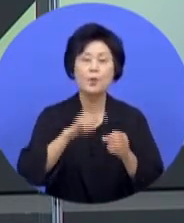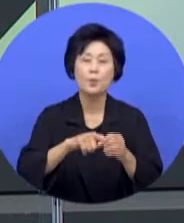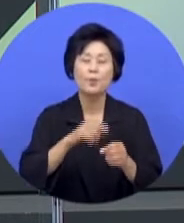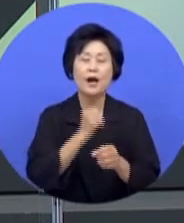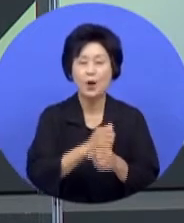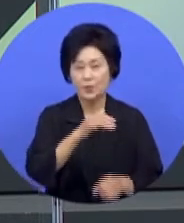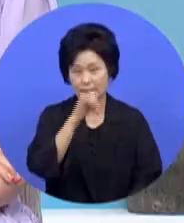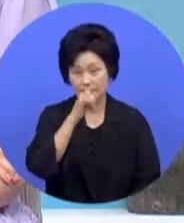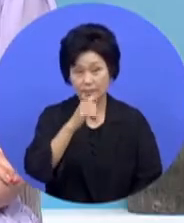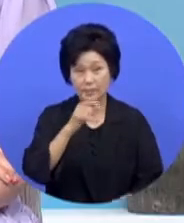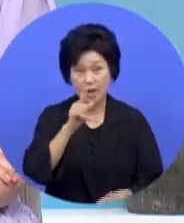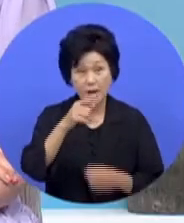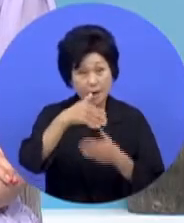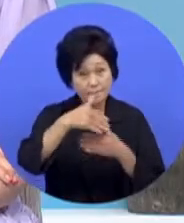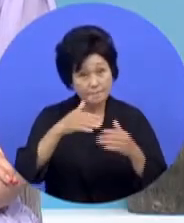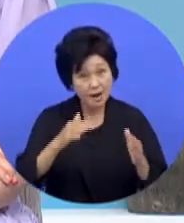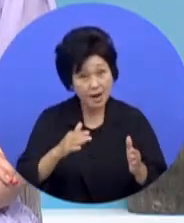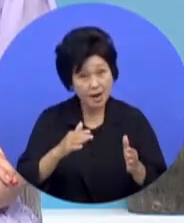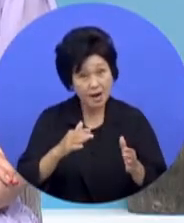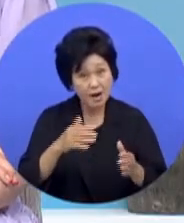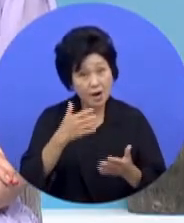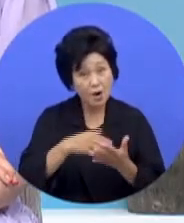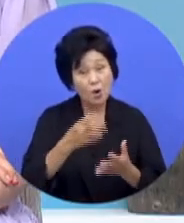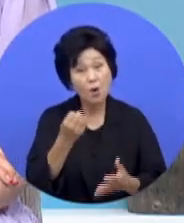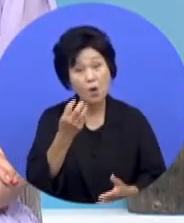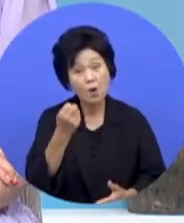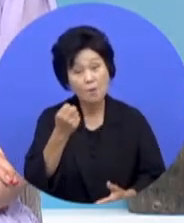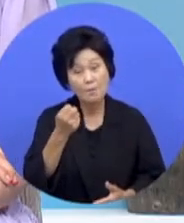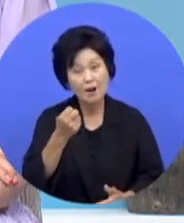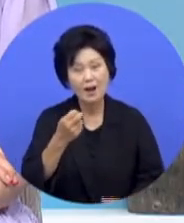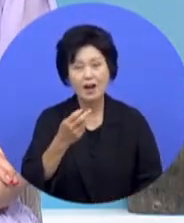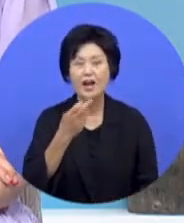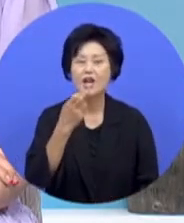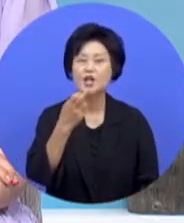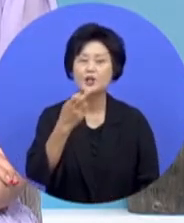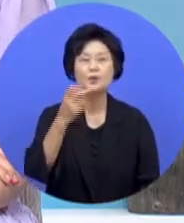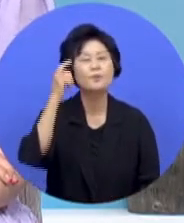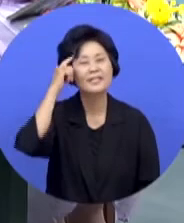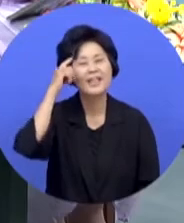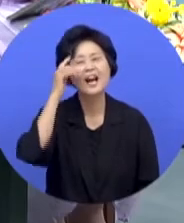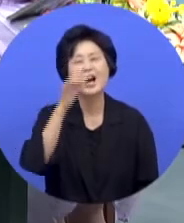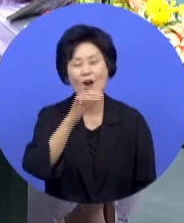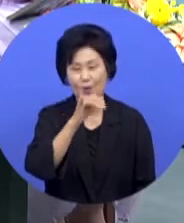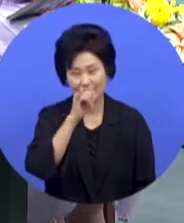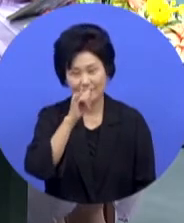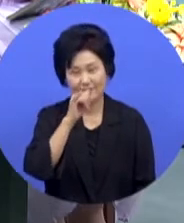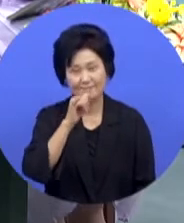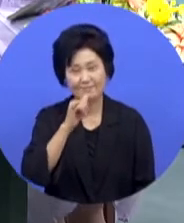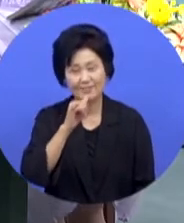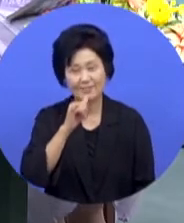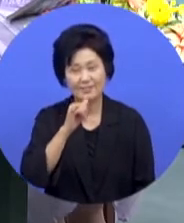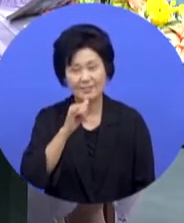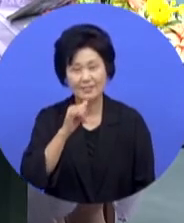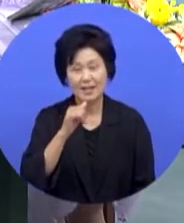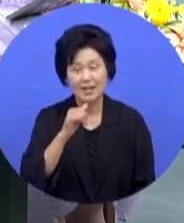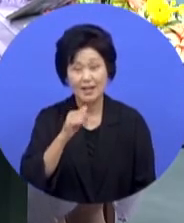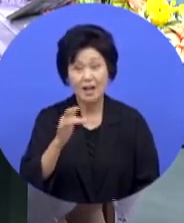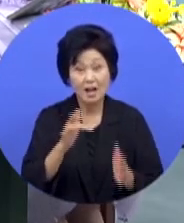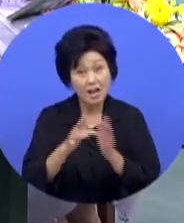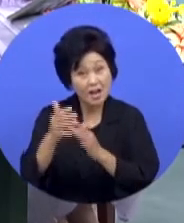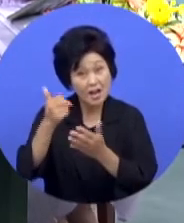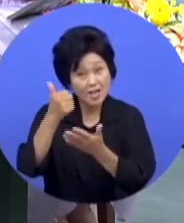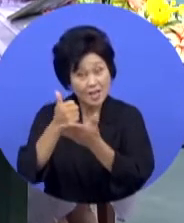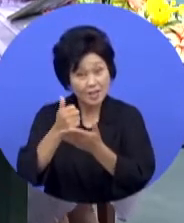네. 한 반에 그러면은 저 한 학년에 몇 명이에요? 저 이제 12명 생각하고 있습니다. 12명? 예. 예수님께서 제자